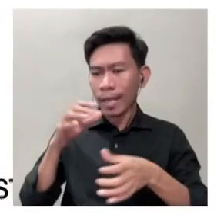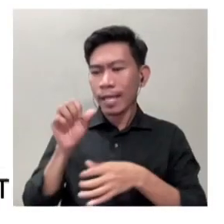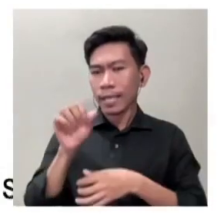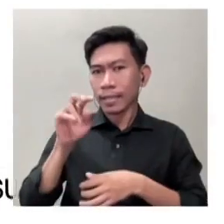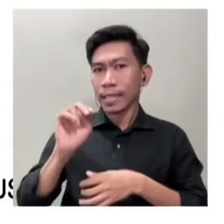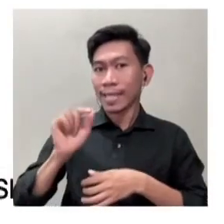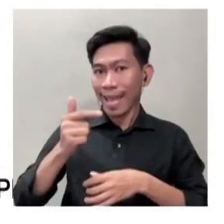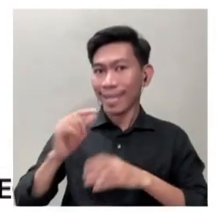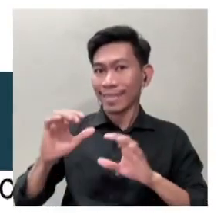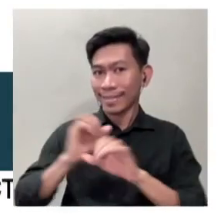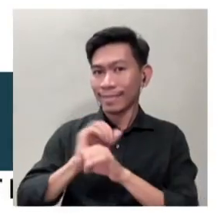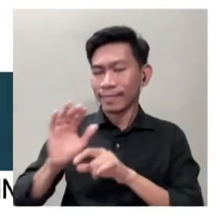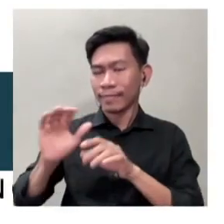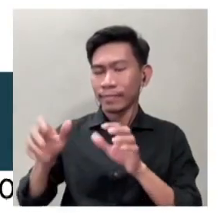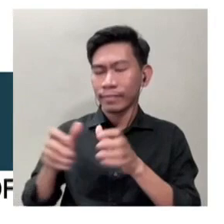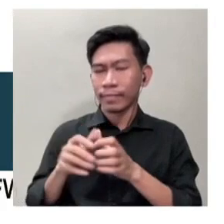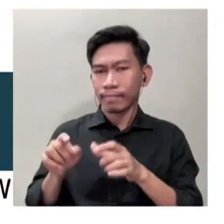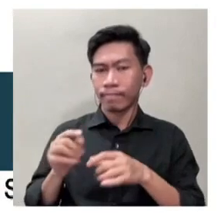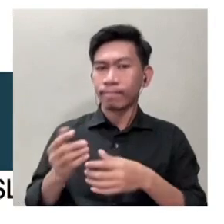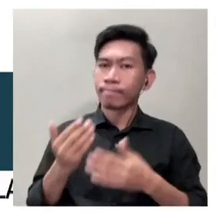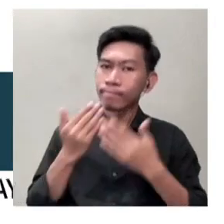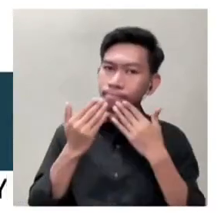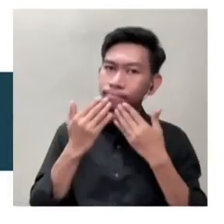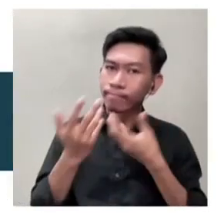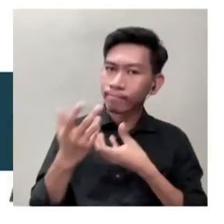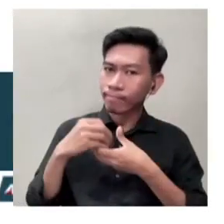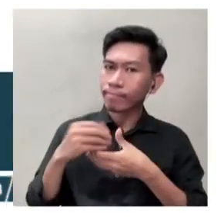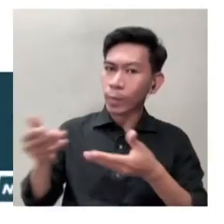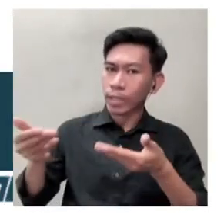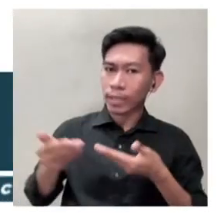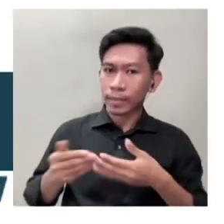nice to see you again. Thanks for joining us today and welcome to the program.